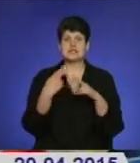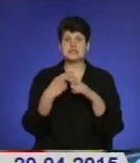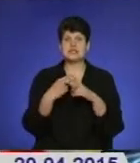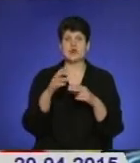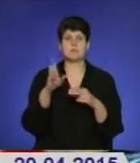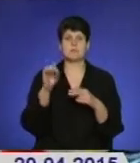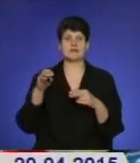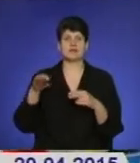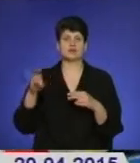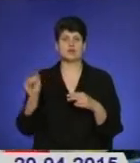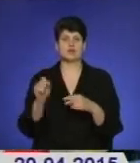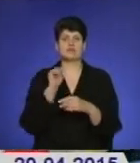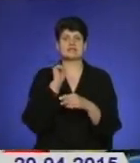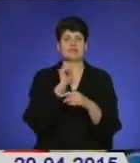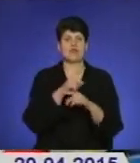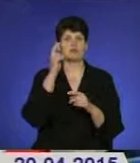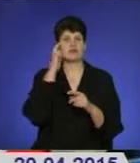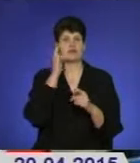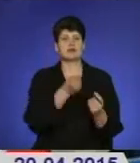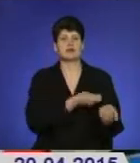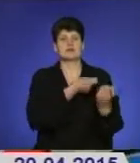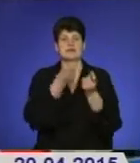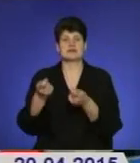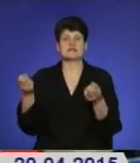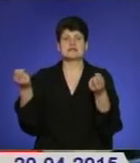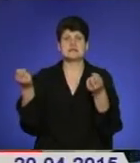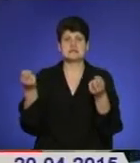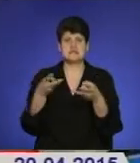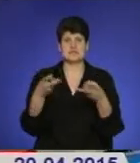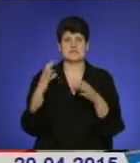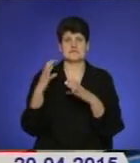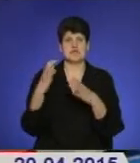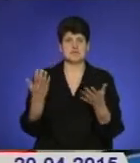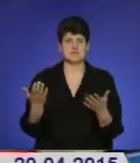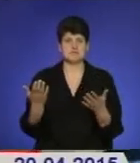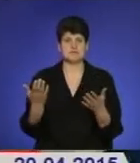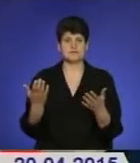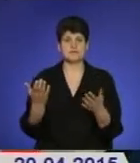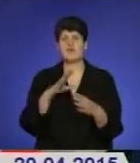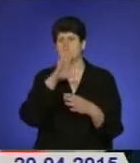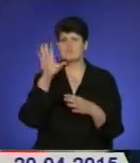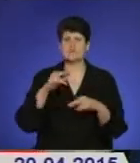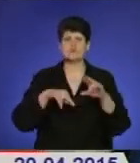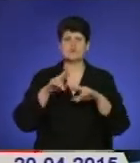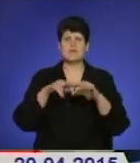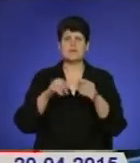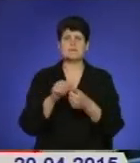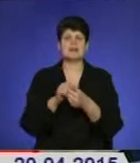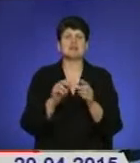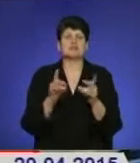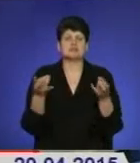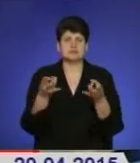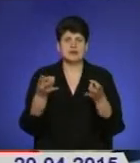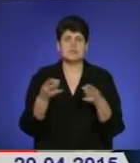замовлений в Києві, доставлений спеціальним вантажем. Тобто всі будівельні матеріали, які необхідні для